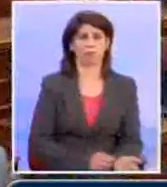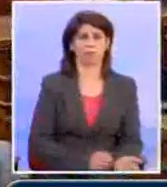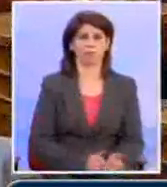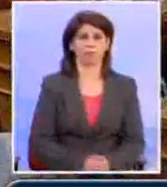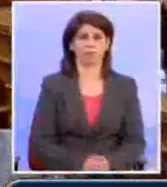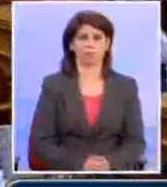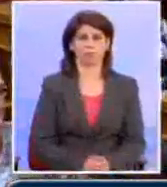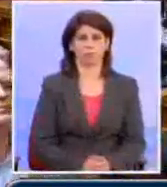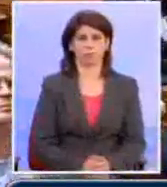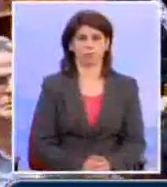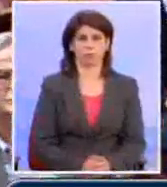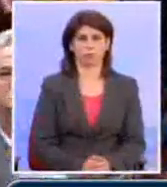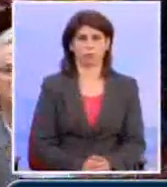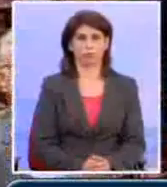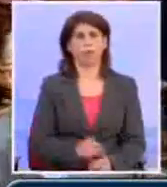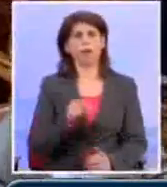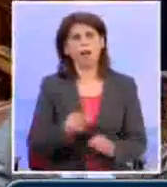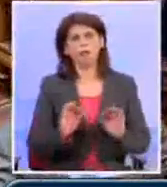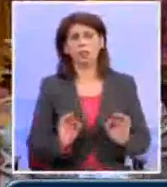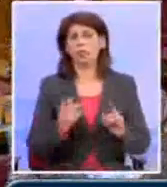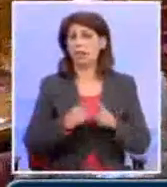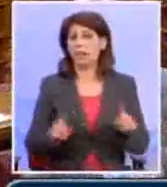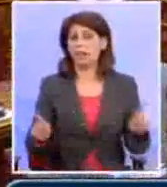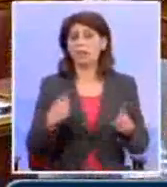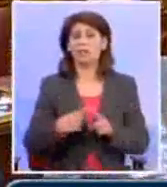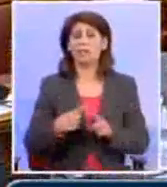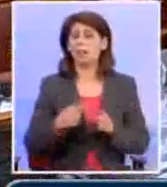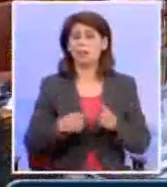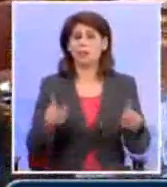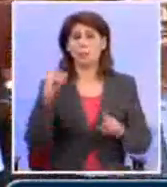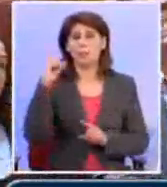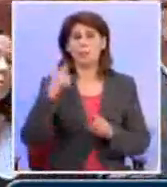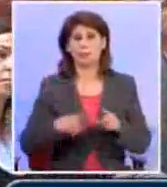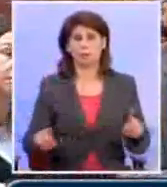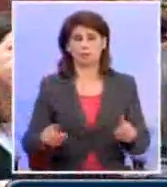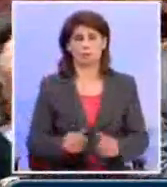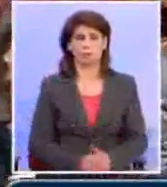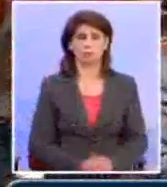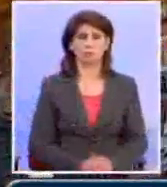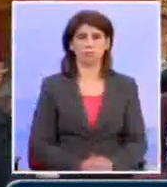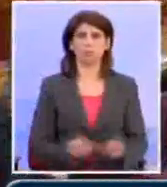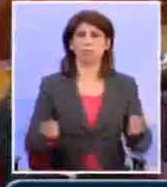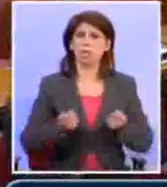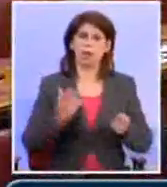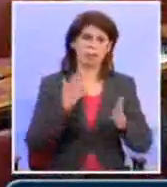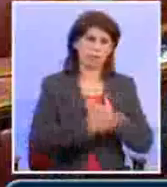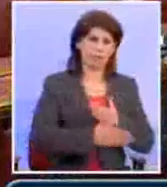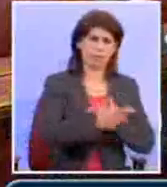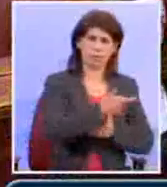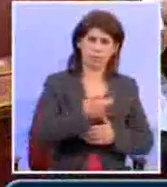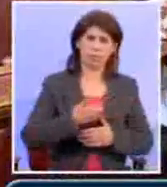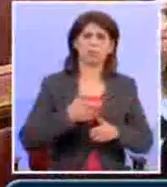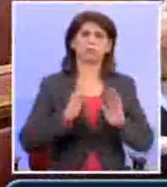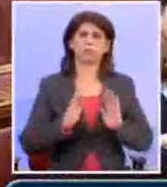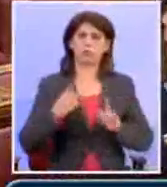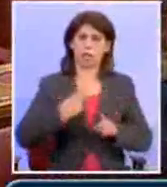Ευρώπης. Αυτή ήταν η ρήξη. Στην Ελλάδα ποια είναι η διαφορά? Μία διαφορά. Αντί να τα δανείζονται οι εργολάβοι κατευθείαν από τις τράπεζες, δανειζόταν